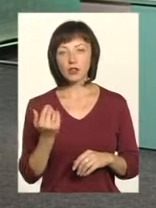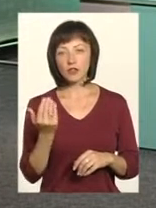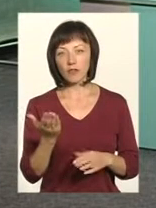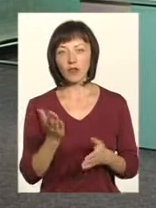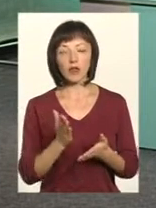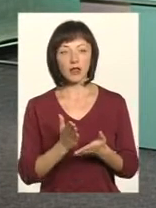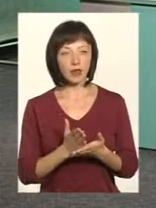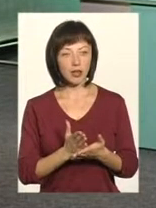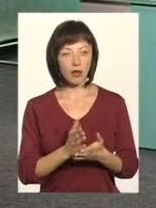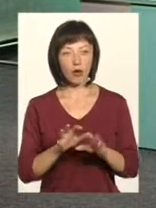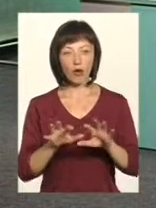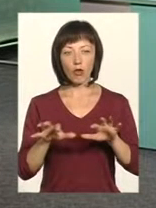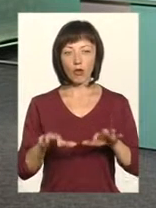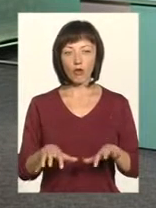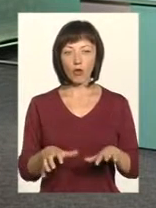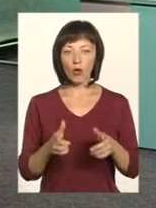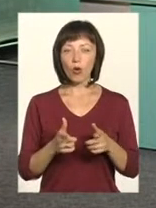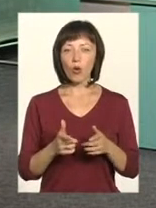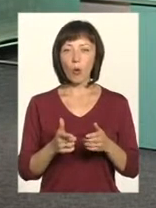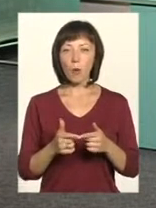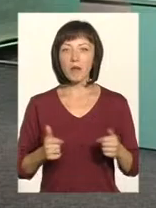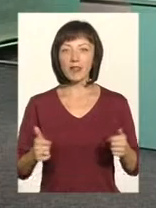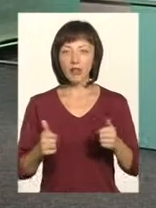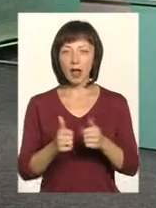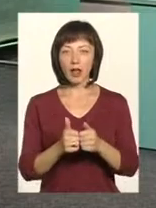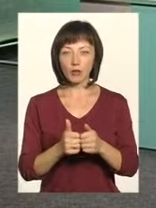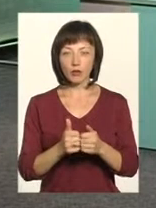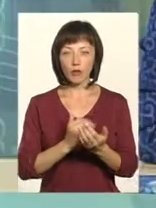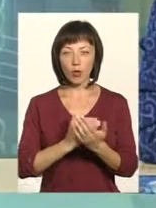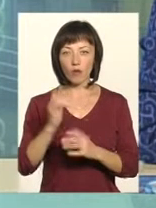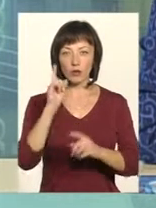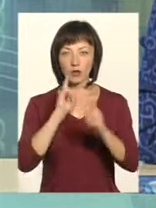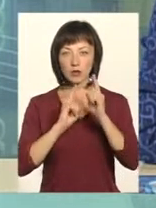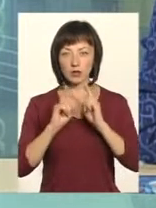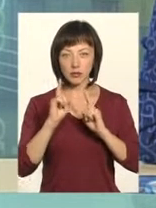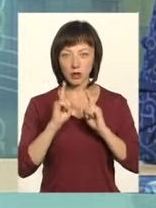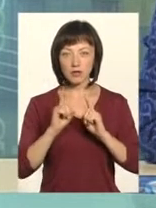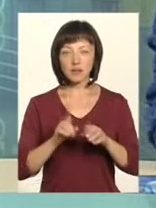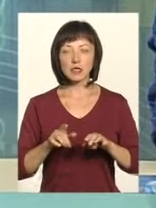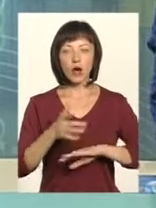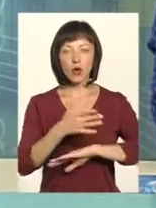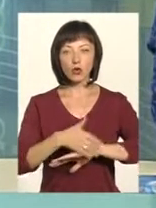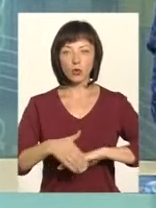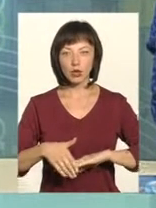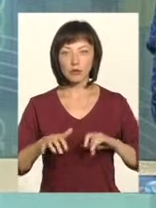є головою Комітету Верховної Ради України у закордонних справах. Заступником. Заступником.